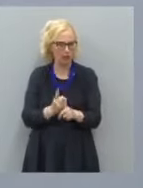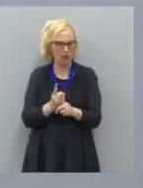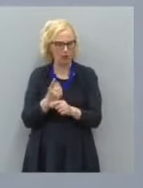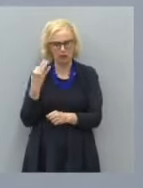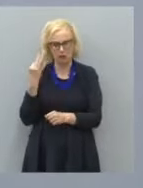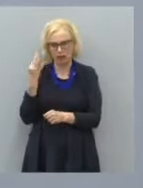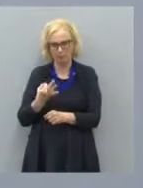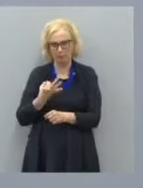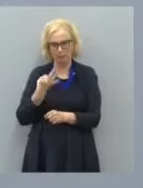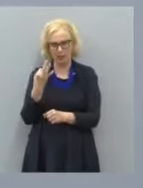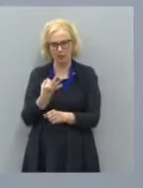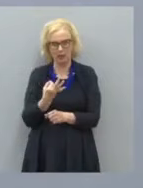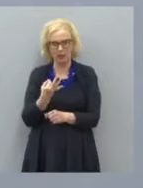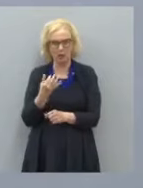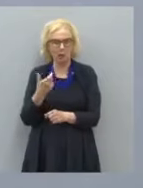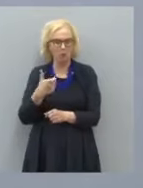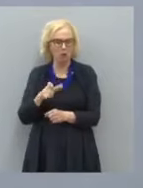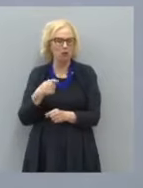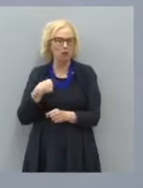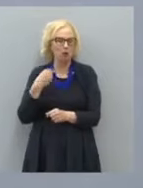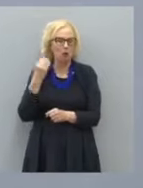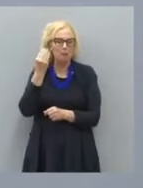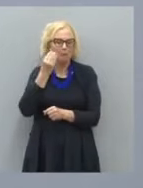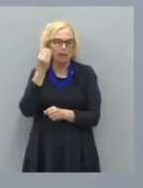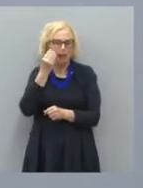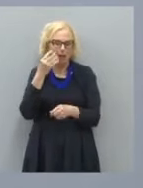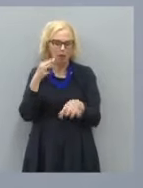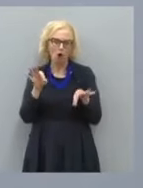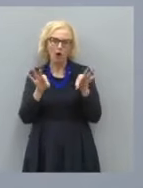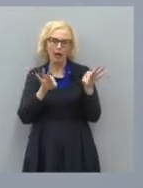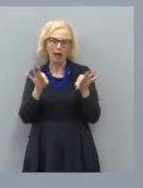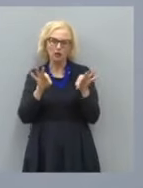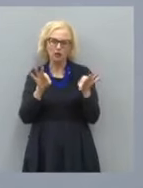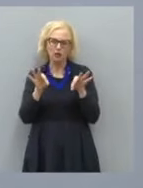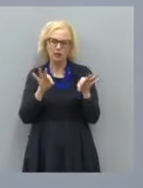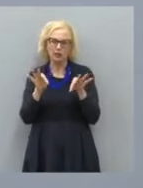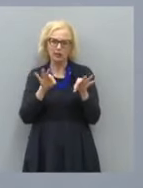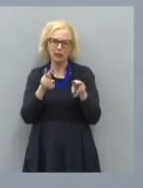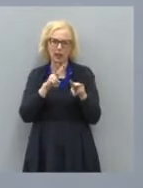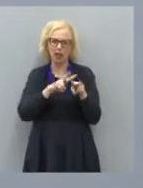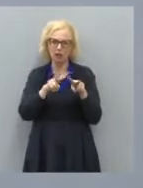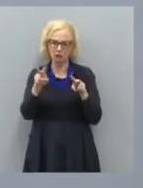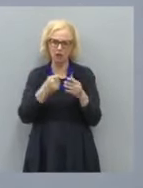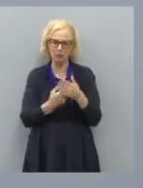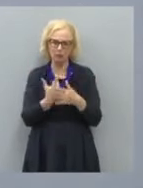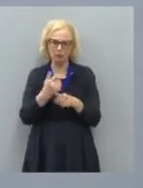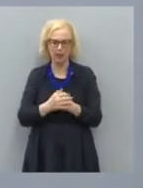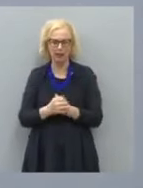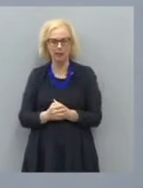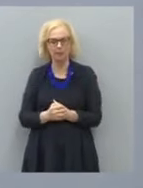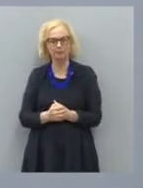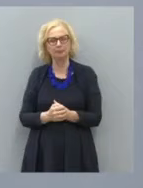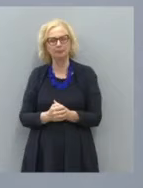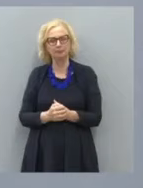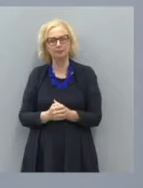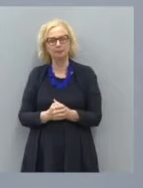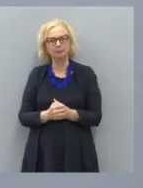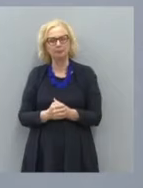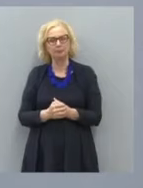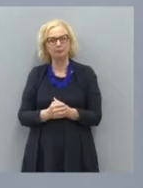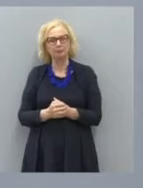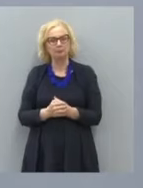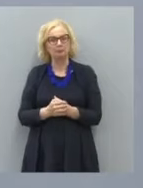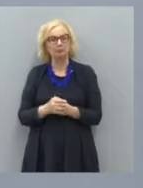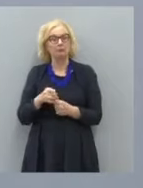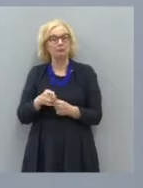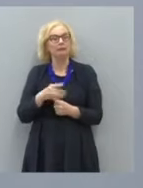alla fine credo che serva una regia su soprattutto su queste tematiche allora la luce di queste considerazioni in cui il